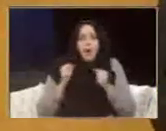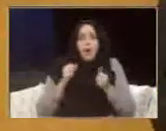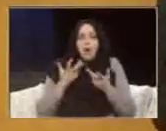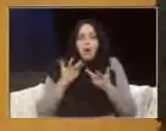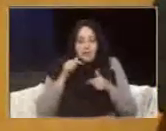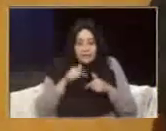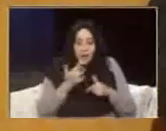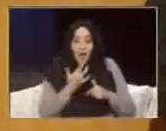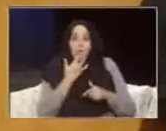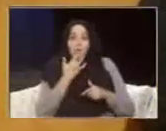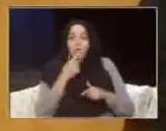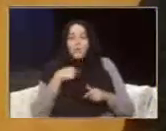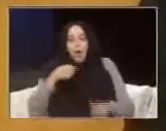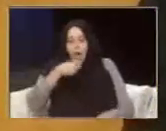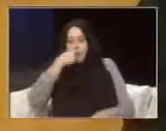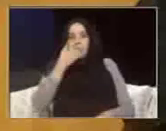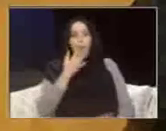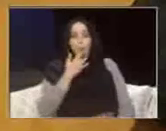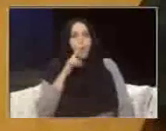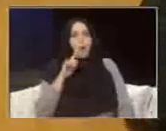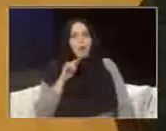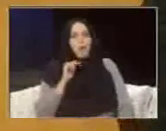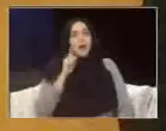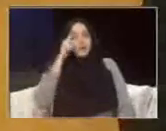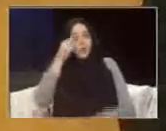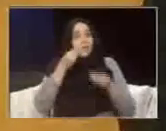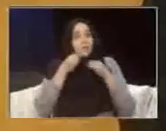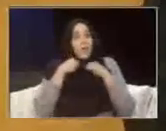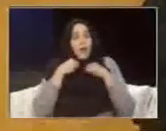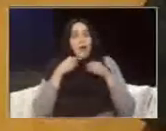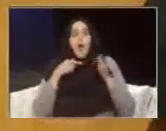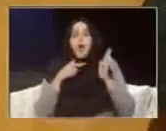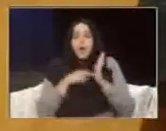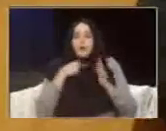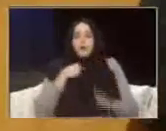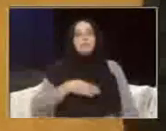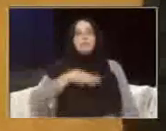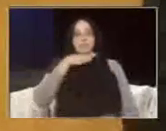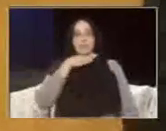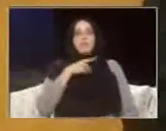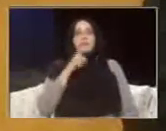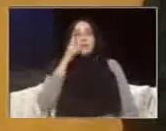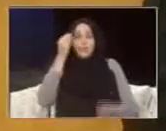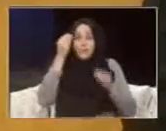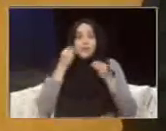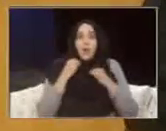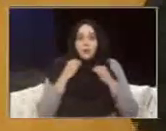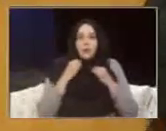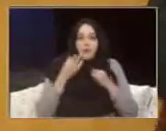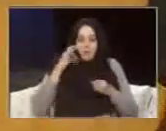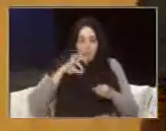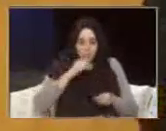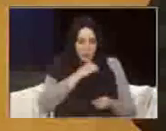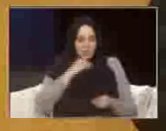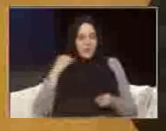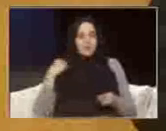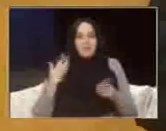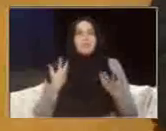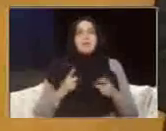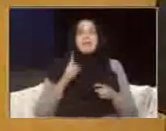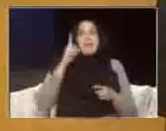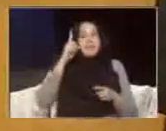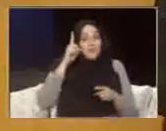وهذا المذاق يعني الذي نتذوقه أو هذا الإشباع الذي يحصل لنا والنفع الذي يكون لنا بعد الطعام لا يكون إلا إذا